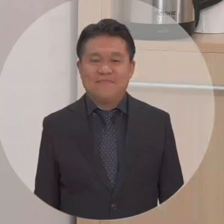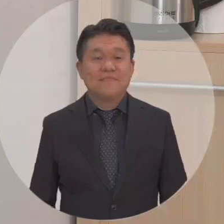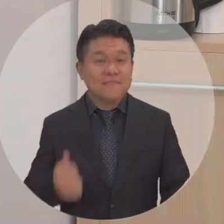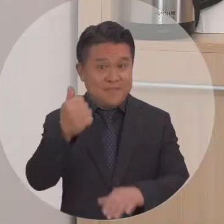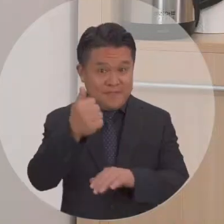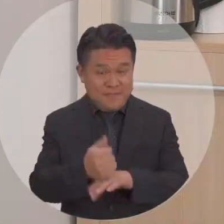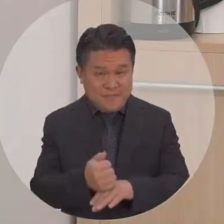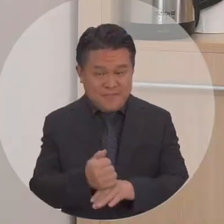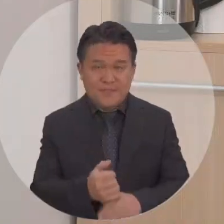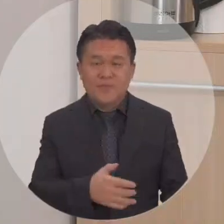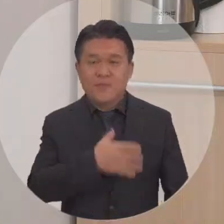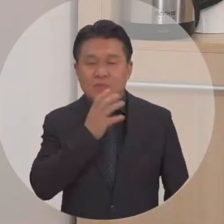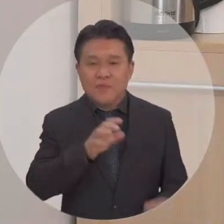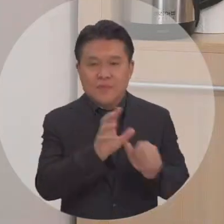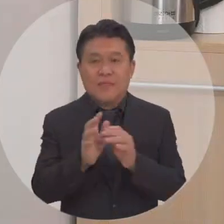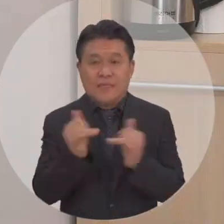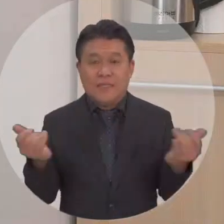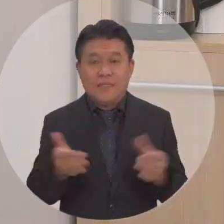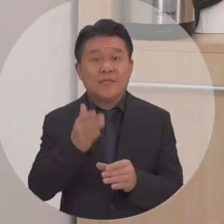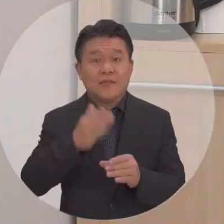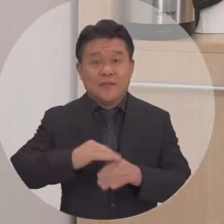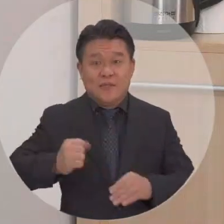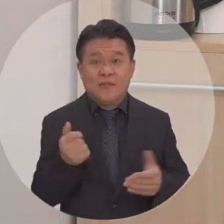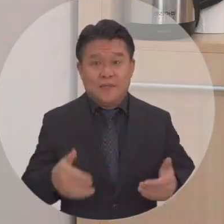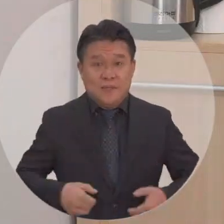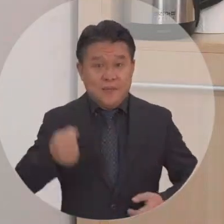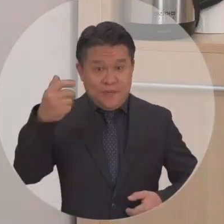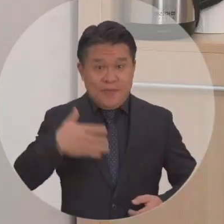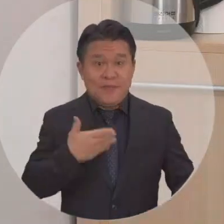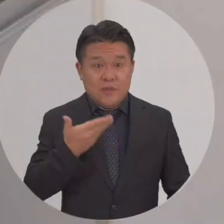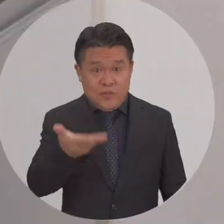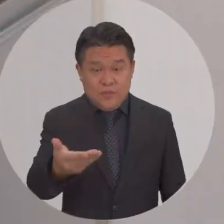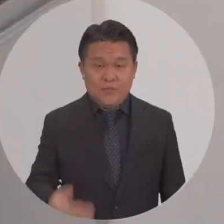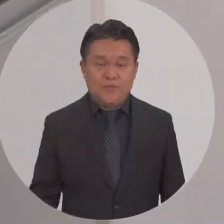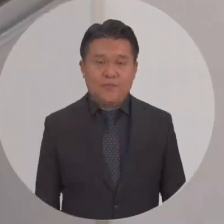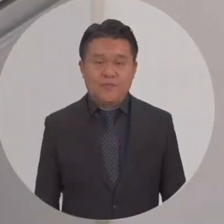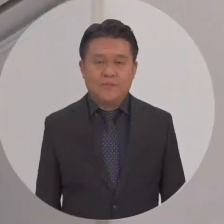마지막으로 요양보호사로 근무하며 지켜야 할 사항에 대해 알아보겠습니다.